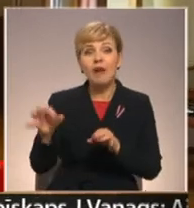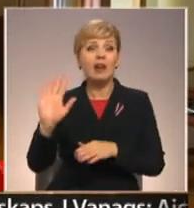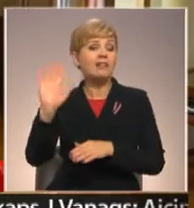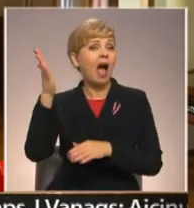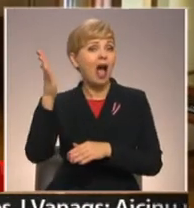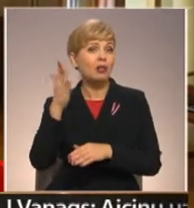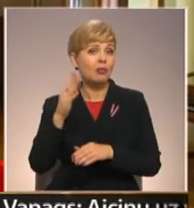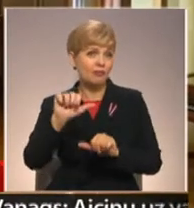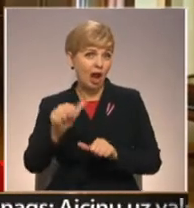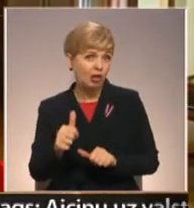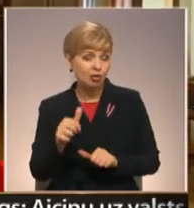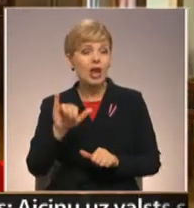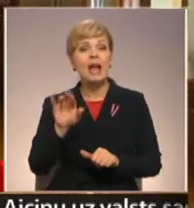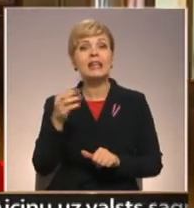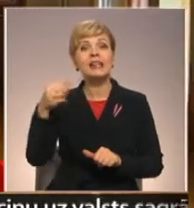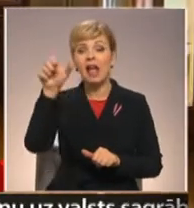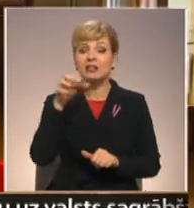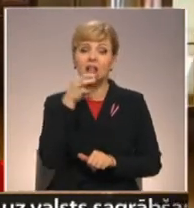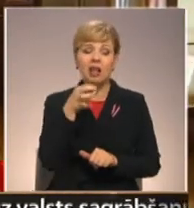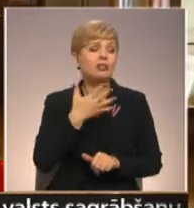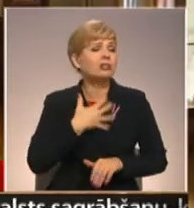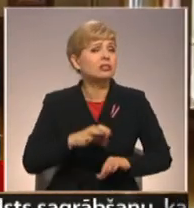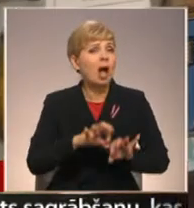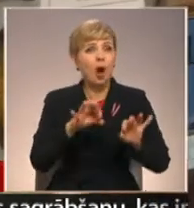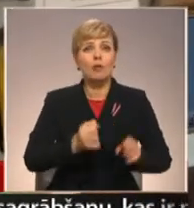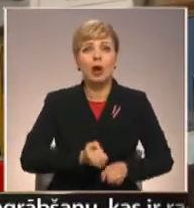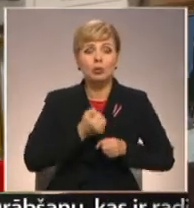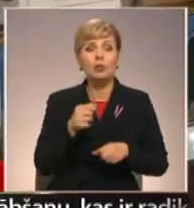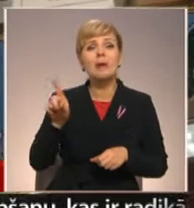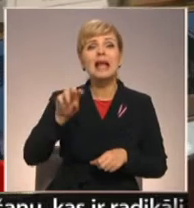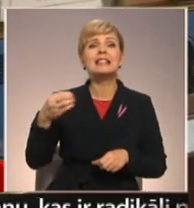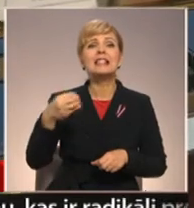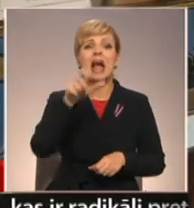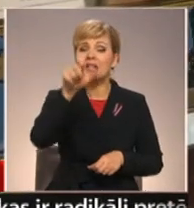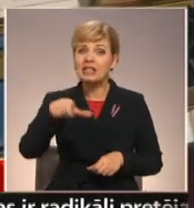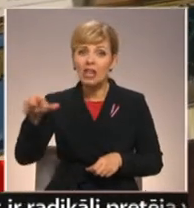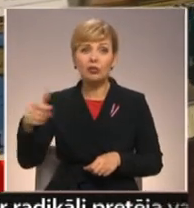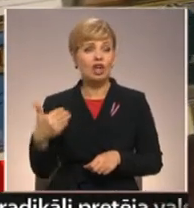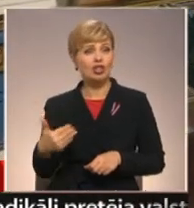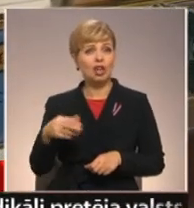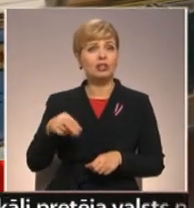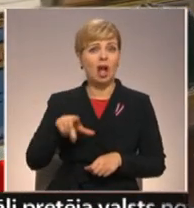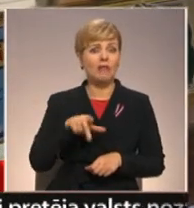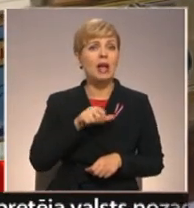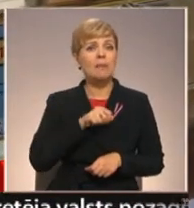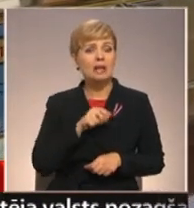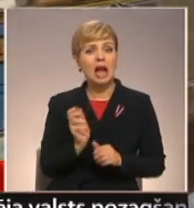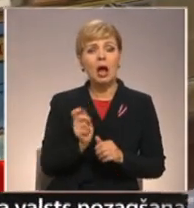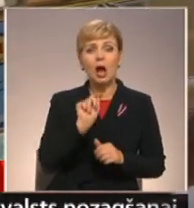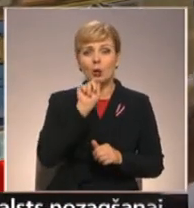Inese, sākums esot bijis ļoti grūts. Salīdzinājumā ar Sēlijas ļaudīm šīs puses iedzīvotāji šķituši sevī